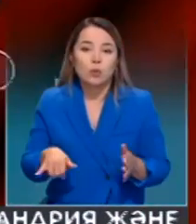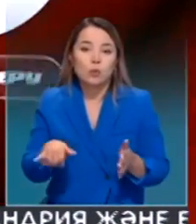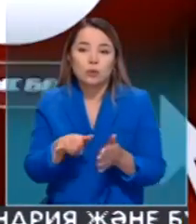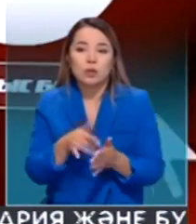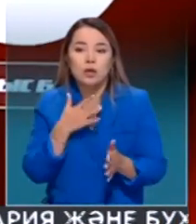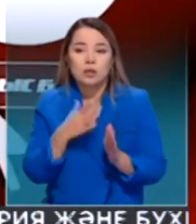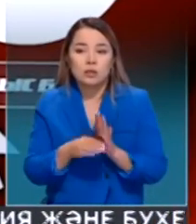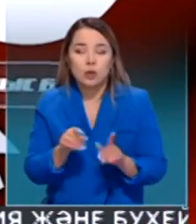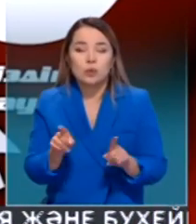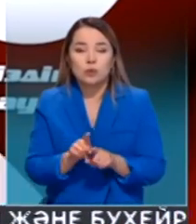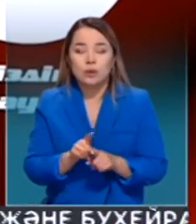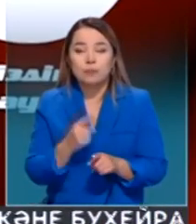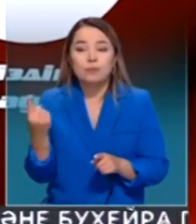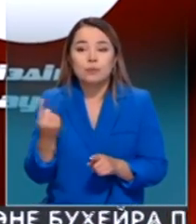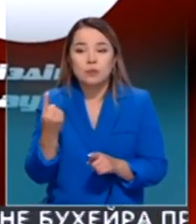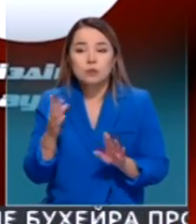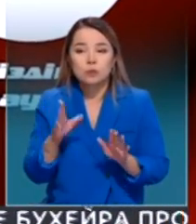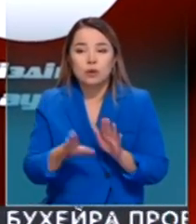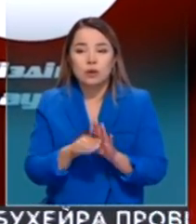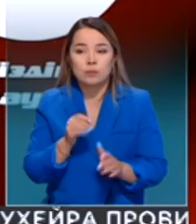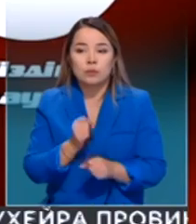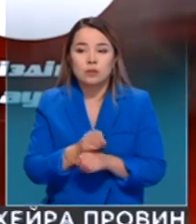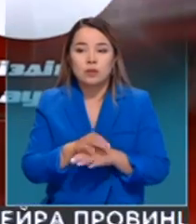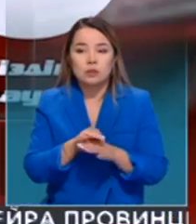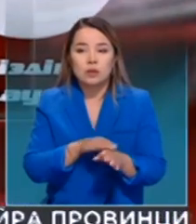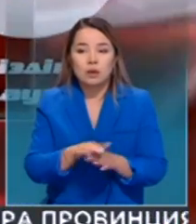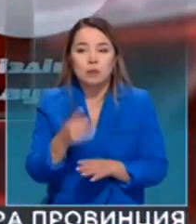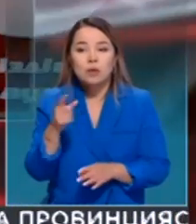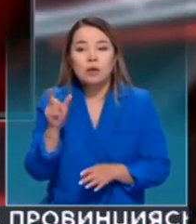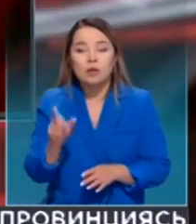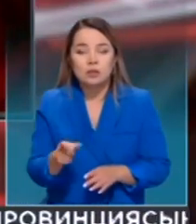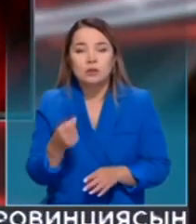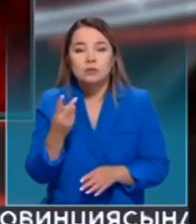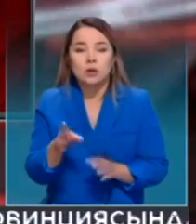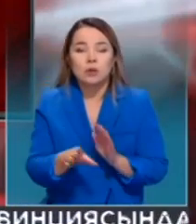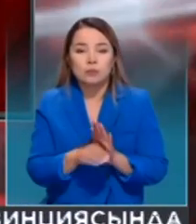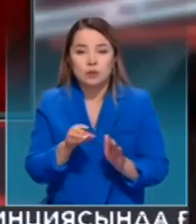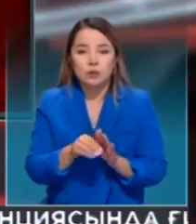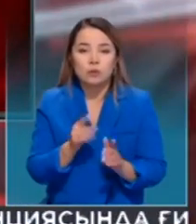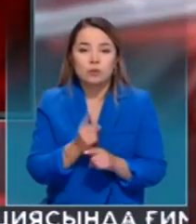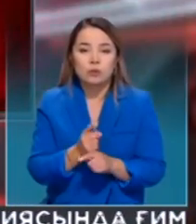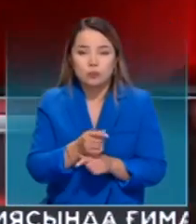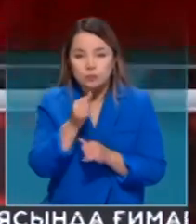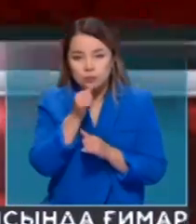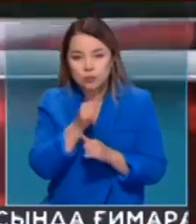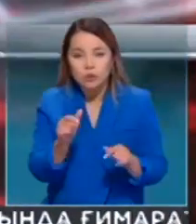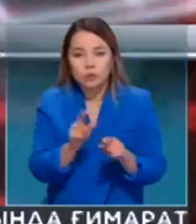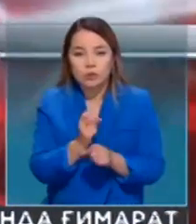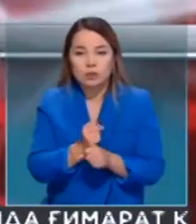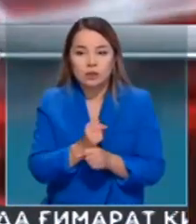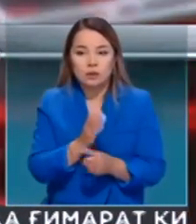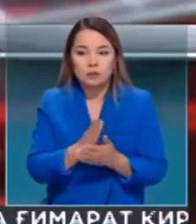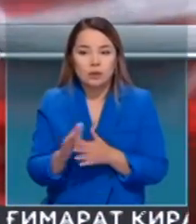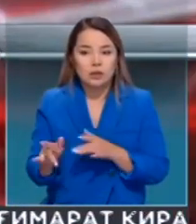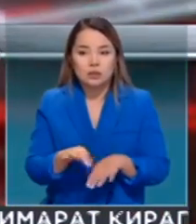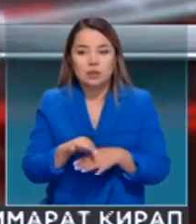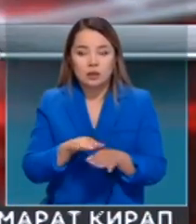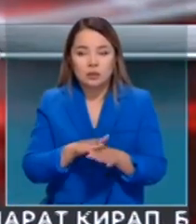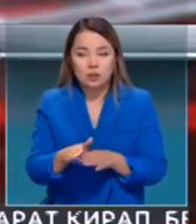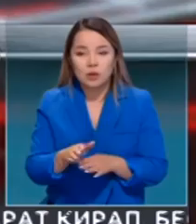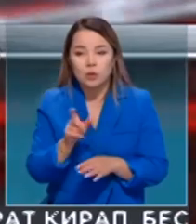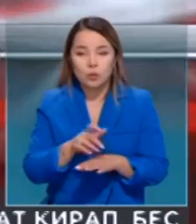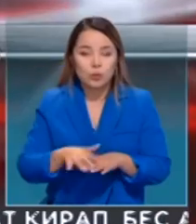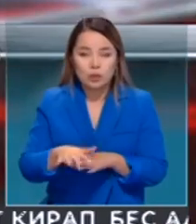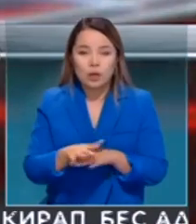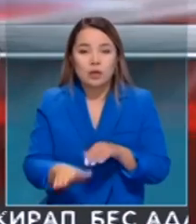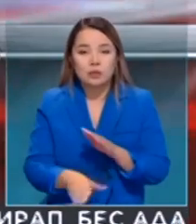қосылып дауыс берсе де ең біріншісі ғана қабылданады. Бұл бір адамның бірнеше рет дауыс беруіне жол бермес үшін жасалған шара. Осылайша